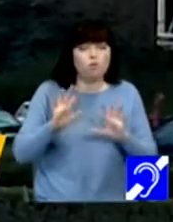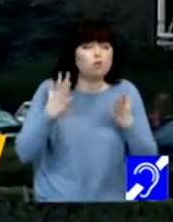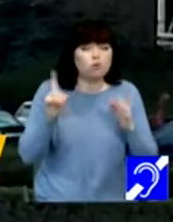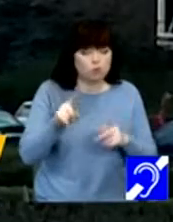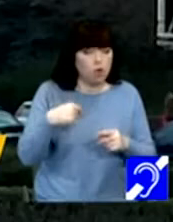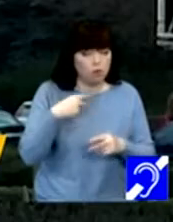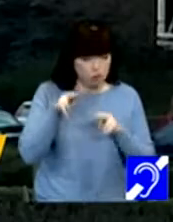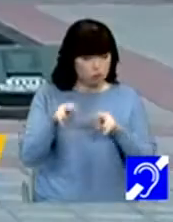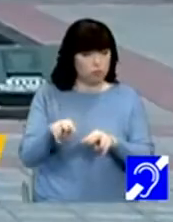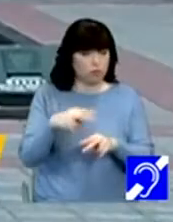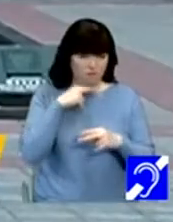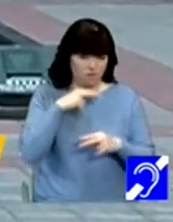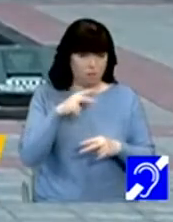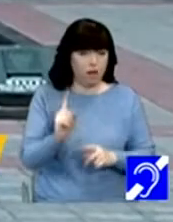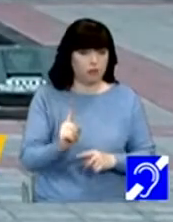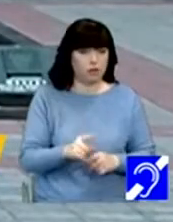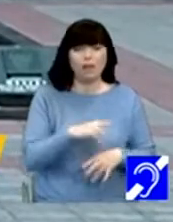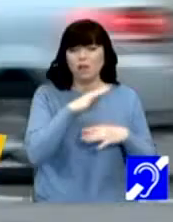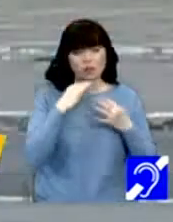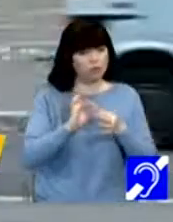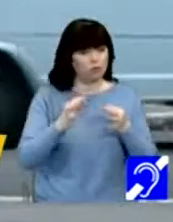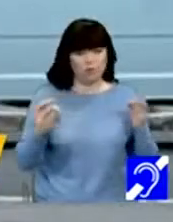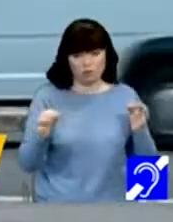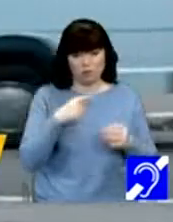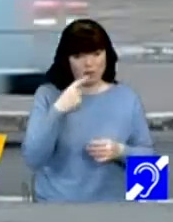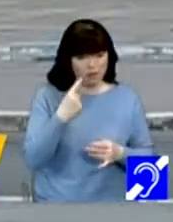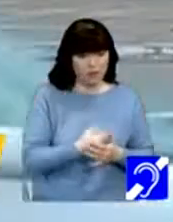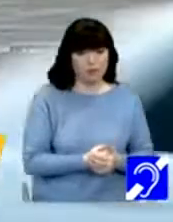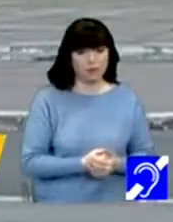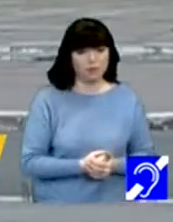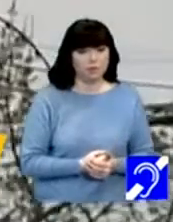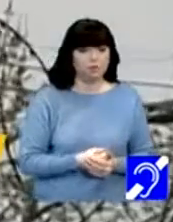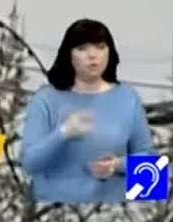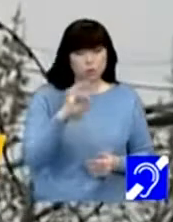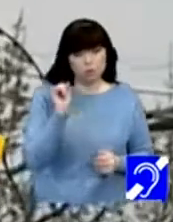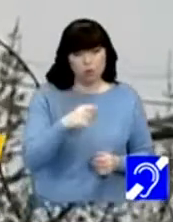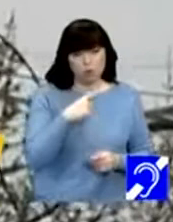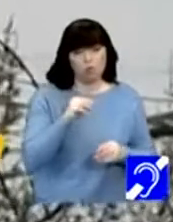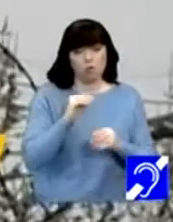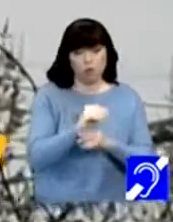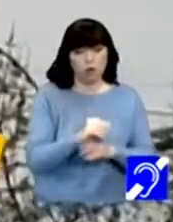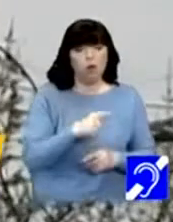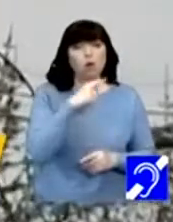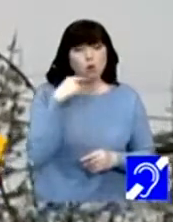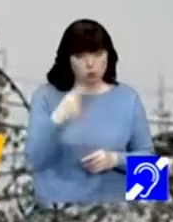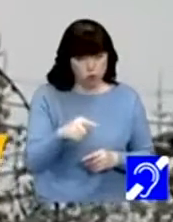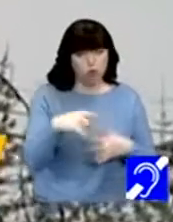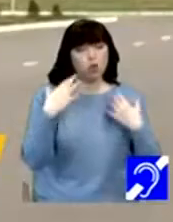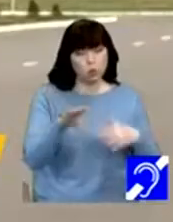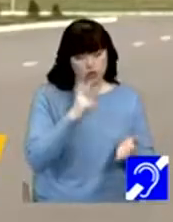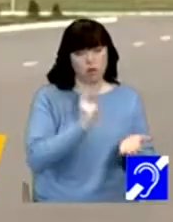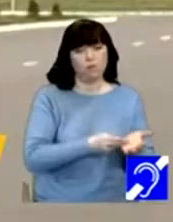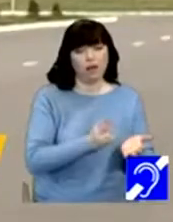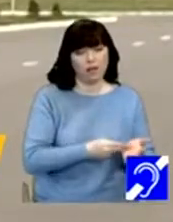Nu vreau să intru în detalii în acest sens, vreau numai spun un lucru. Rușii deja au demonstrat